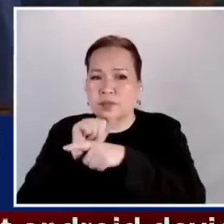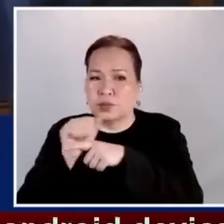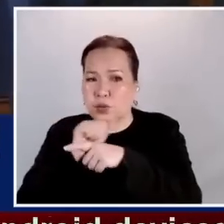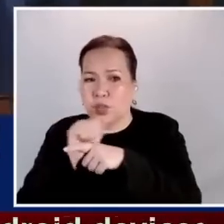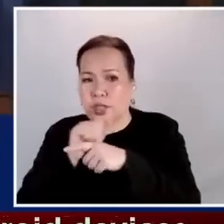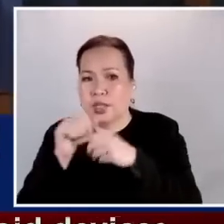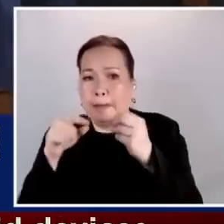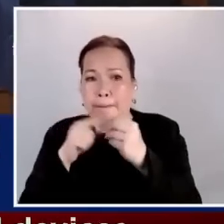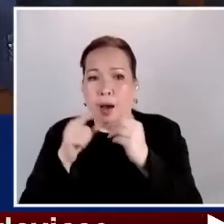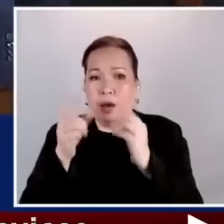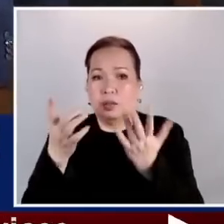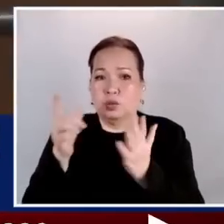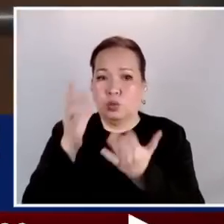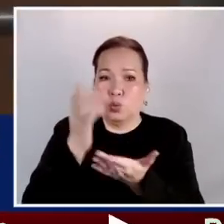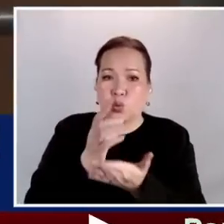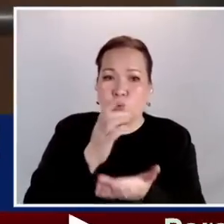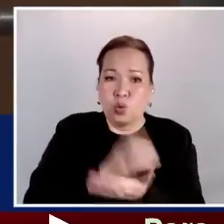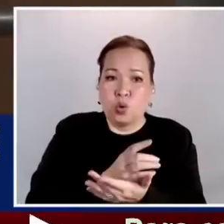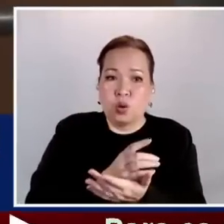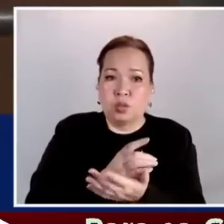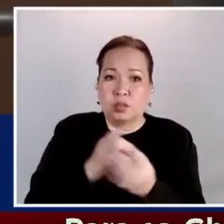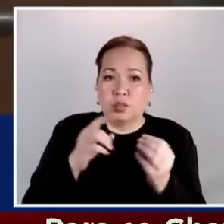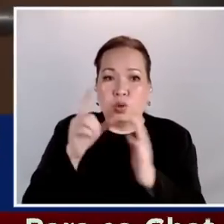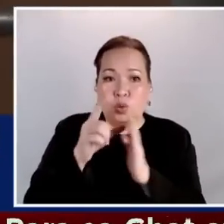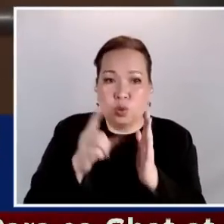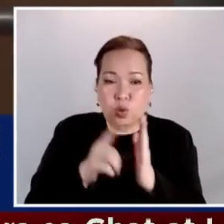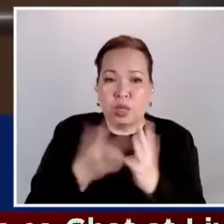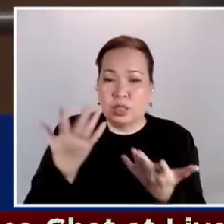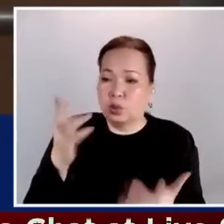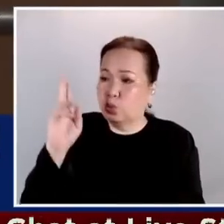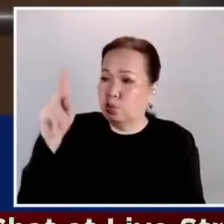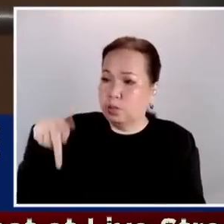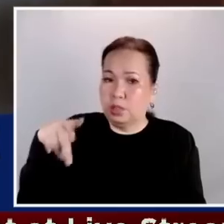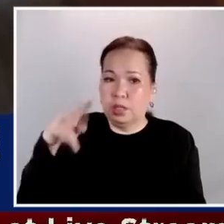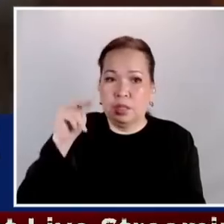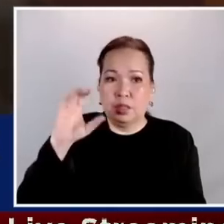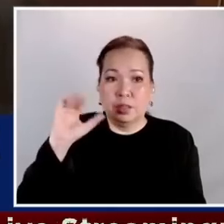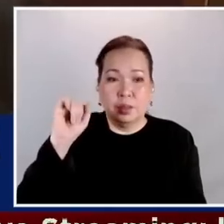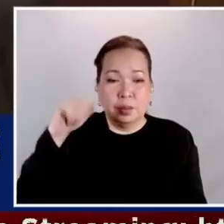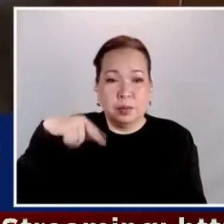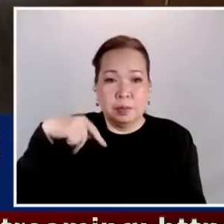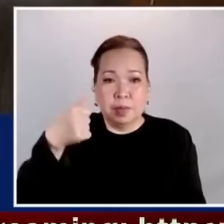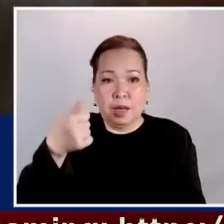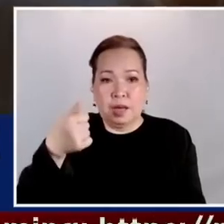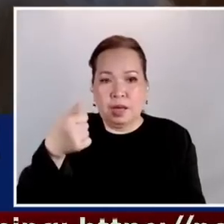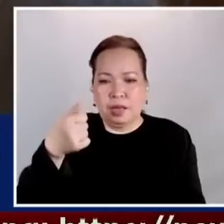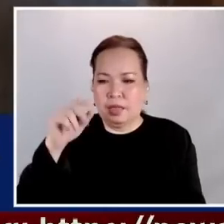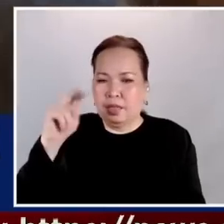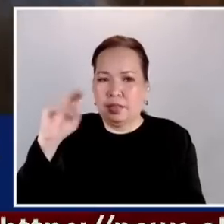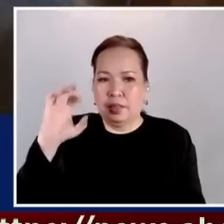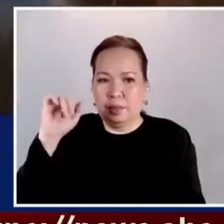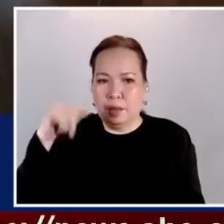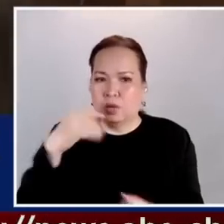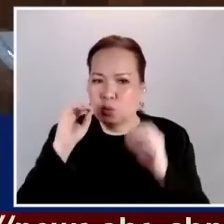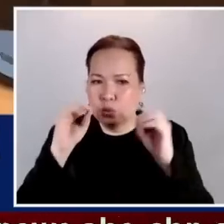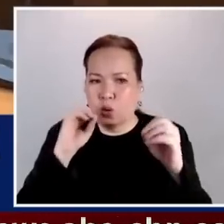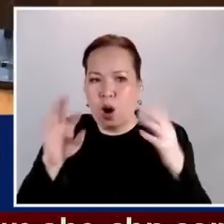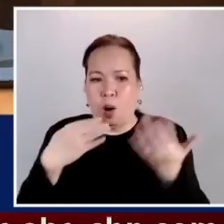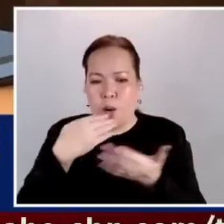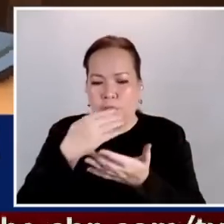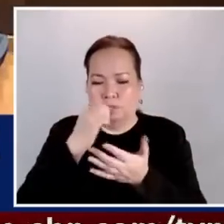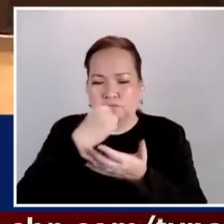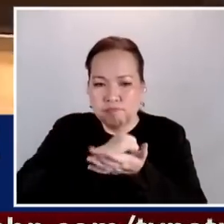legislation mula sa UPNCPAG. Ituturo sa kanila ang pagbalangkas ng pambansang budget, proseso ng paggawa ng